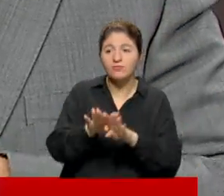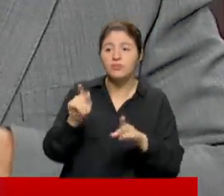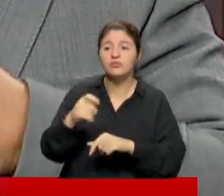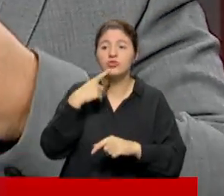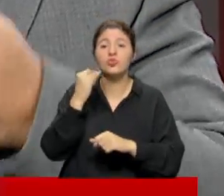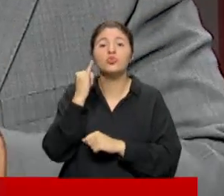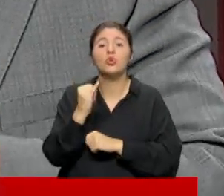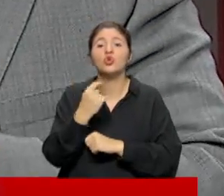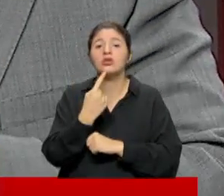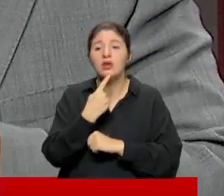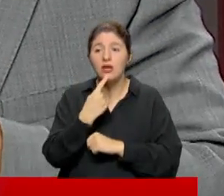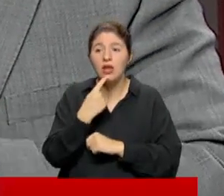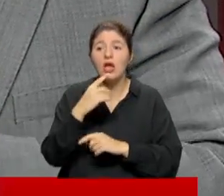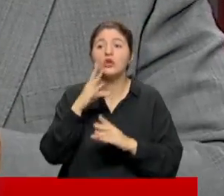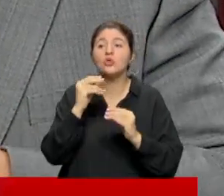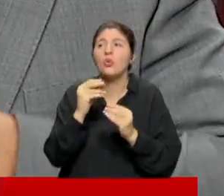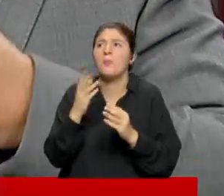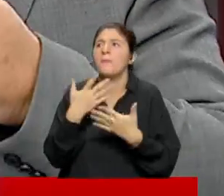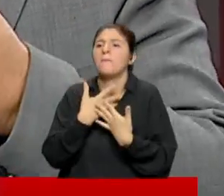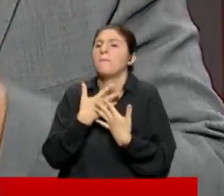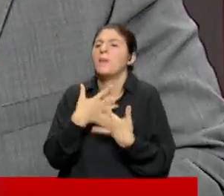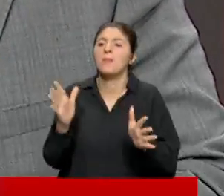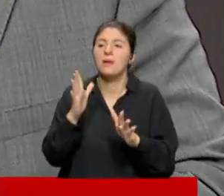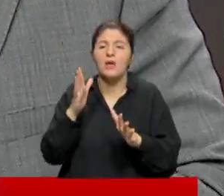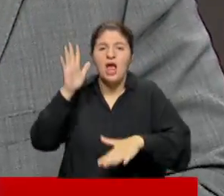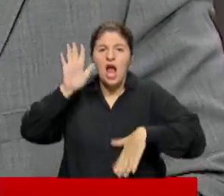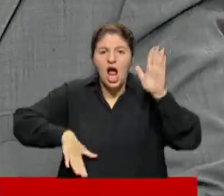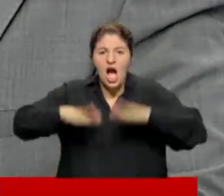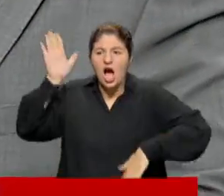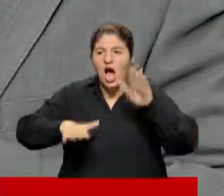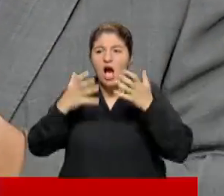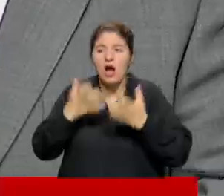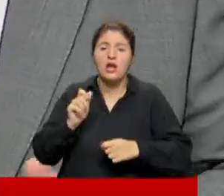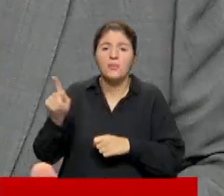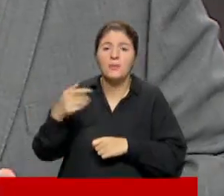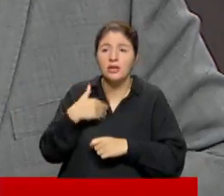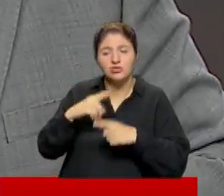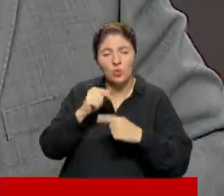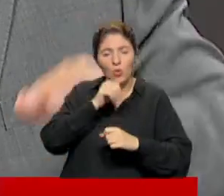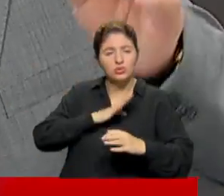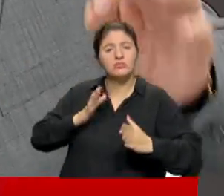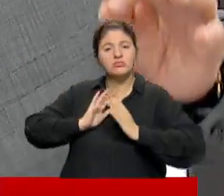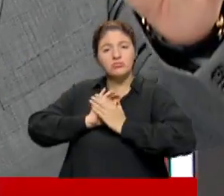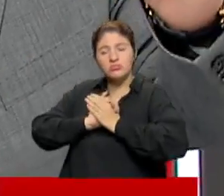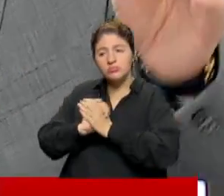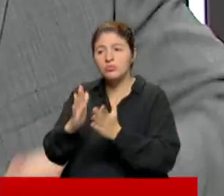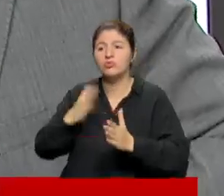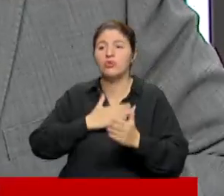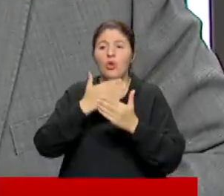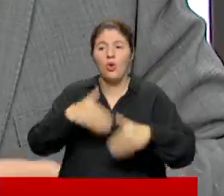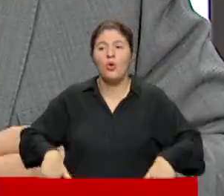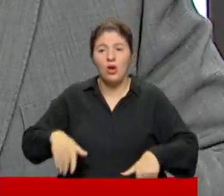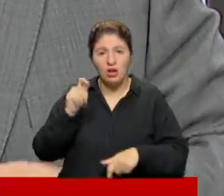çok kötü bir dille çok berbat bir Propaganda yapıyorlar ben Sayın Kılıçdaroğlu'nu tebrik ediyorum bunun önünü